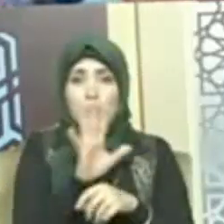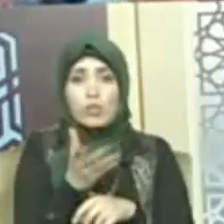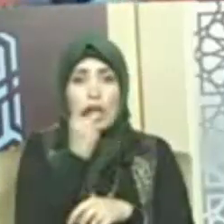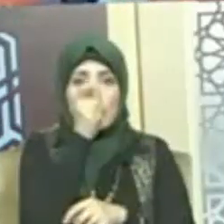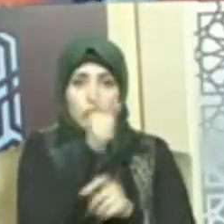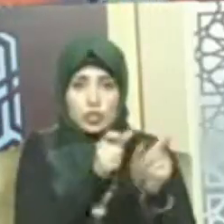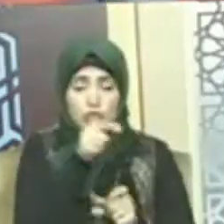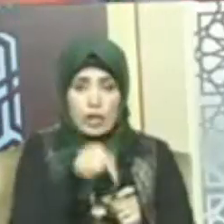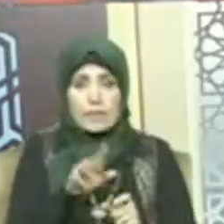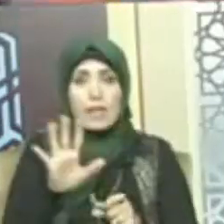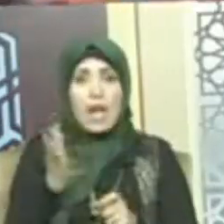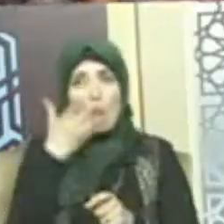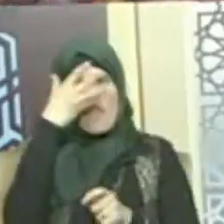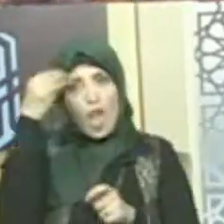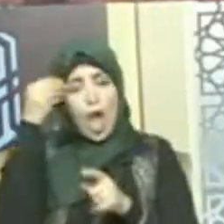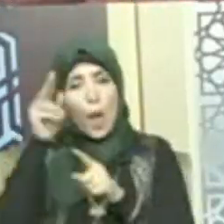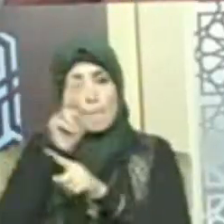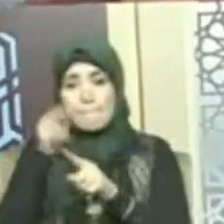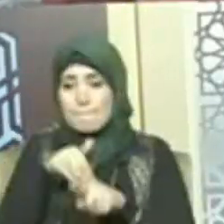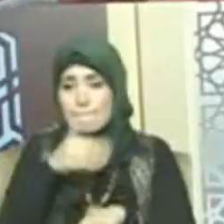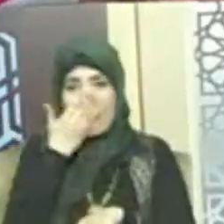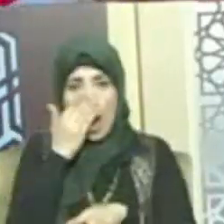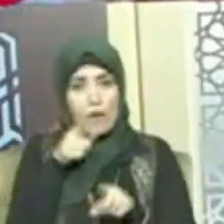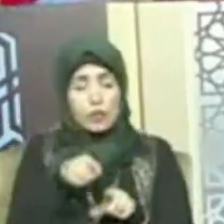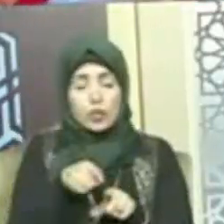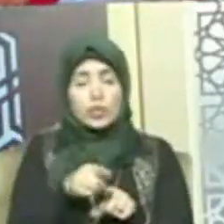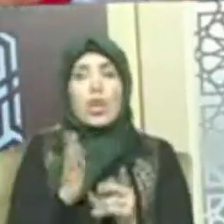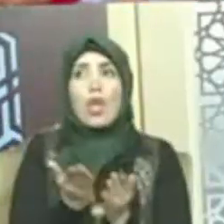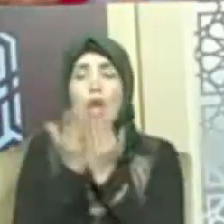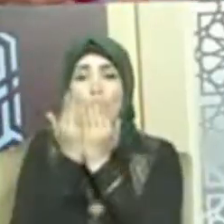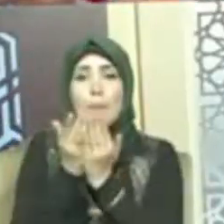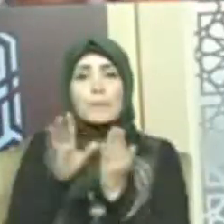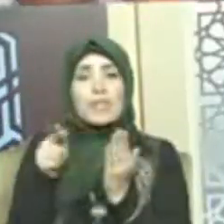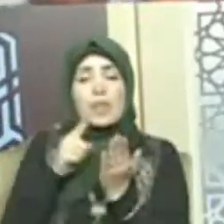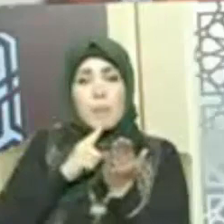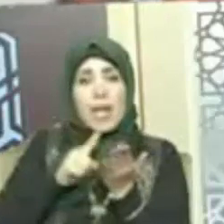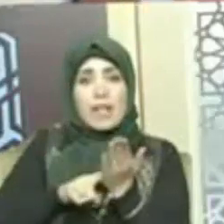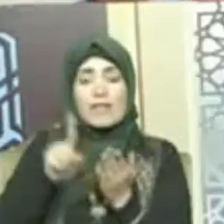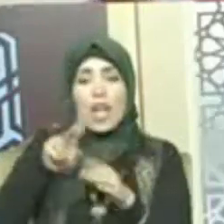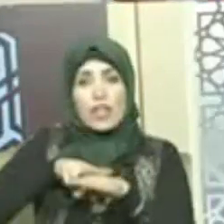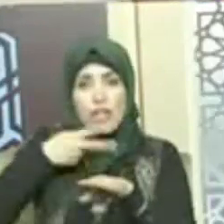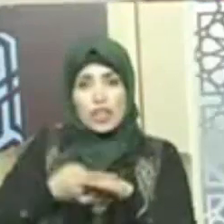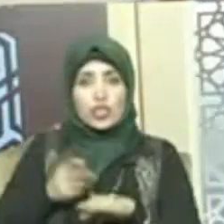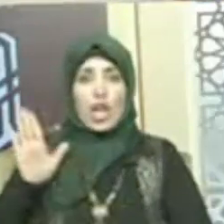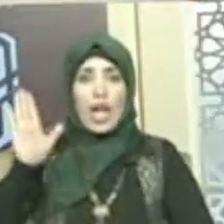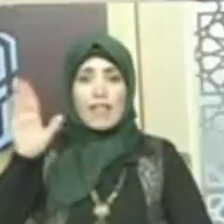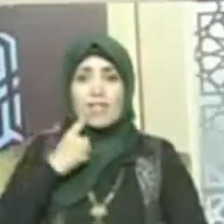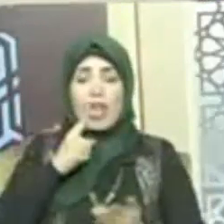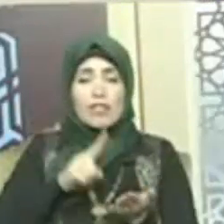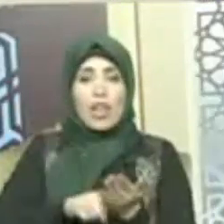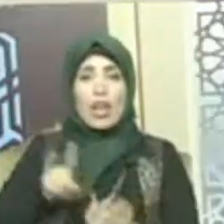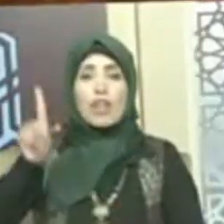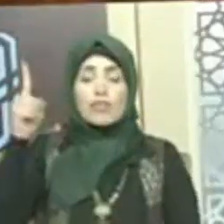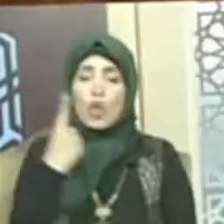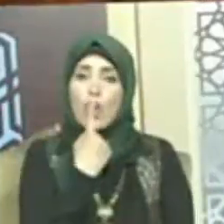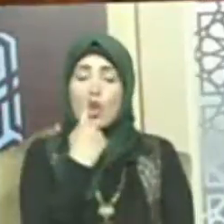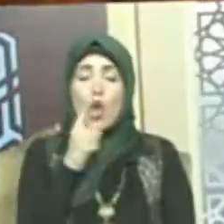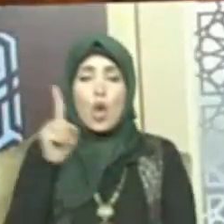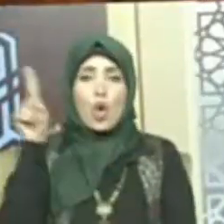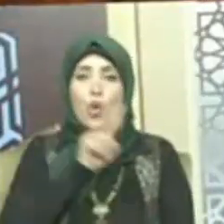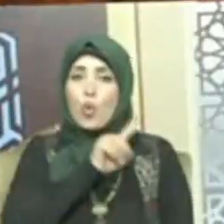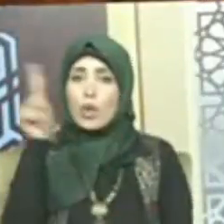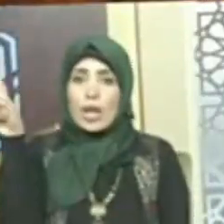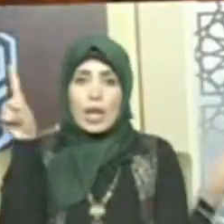أو استأصرت به في علم الغيب عندك، وبأننا نشهد أنك أنت الله